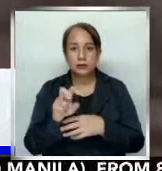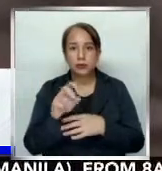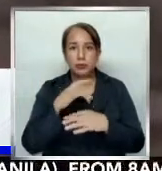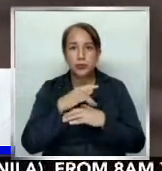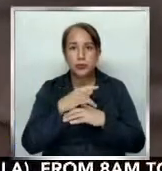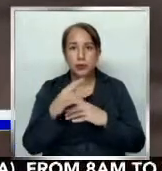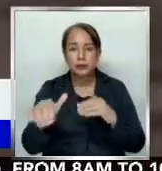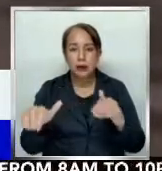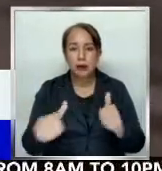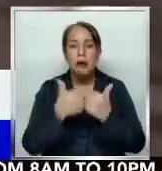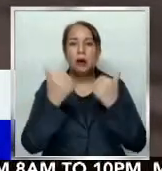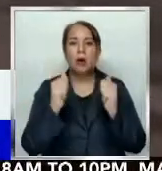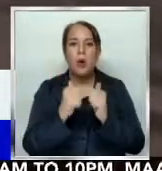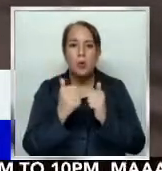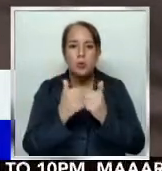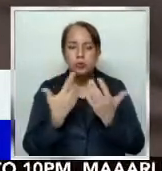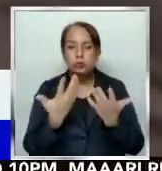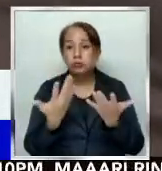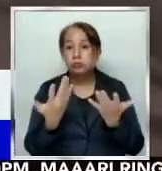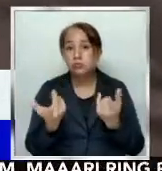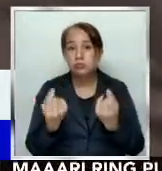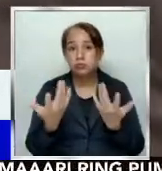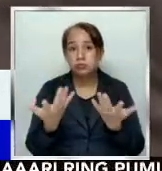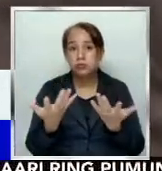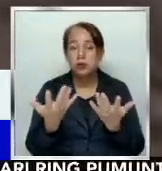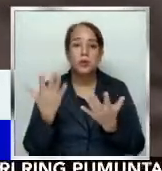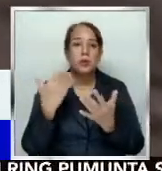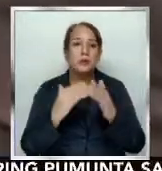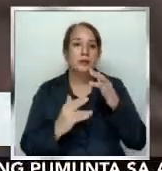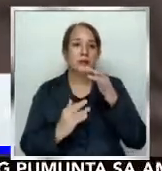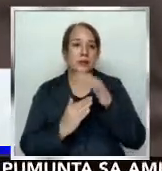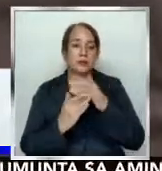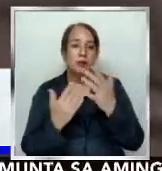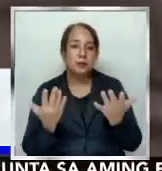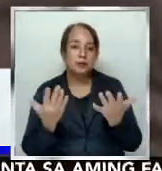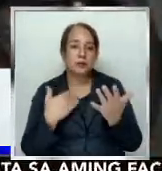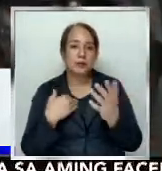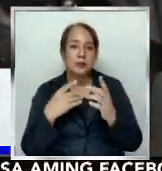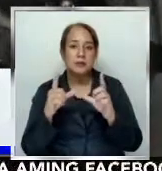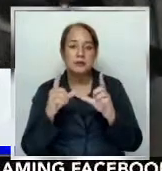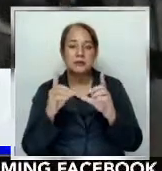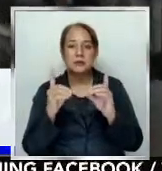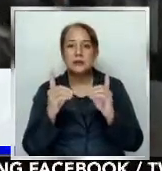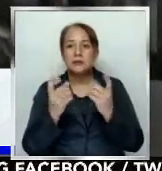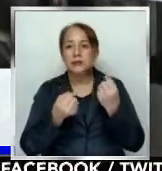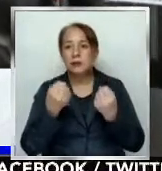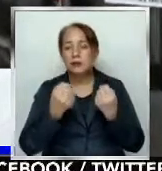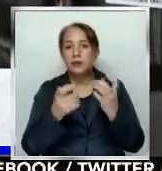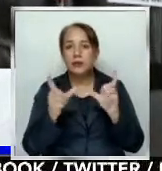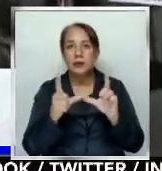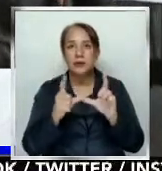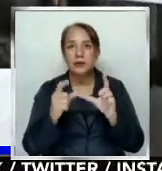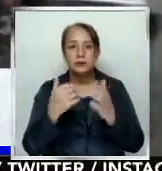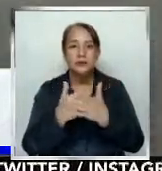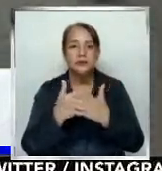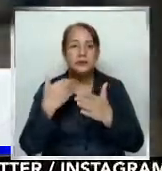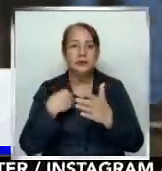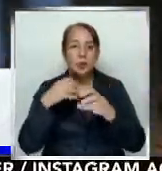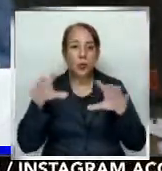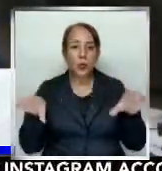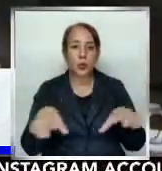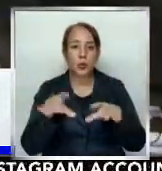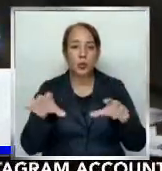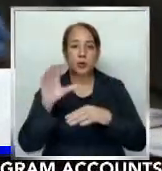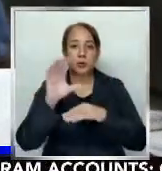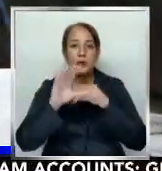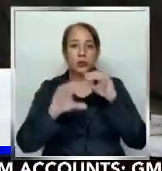tayo, wala akong laban. Kasi expiration, driver with a license ka dyan. Dati tayong trabaho natin, construction eh.